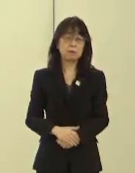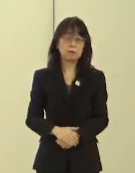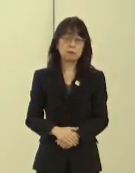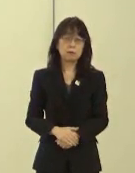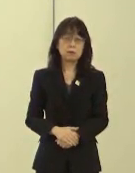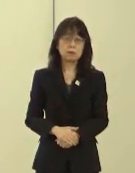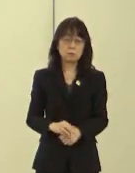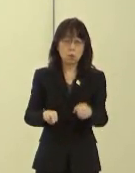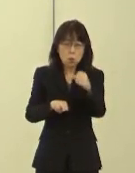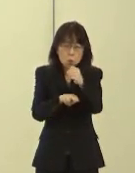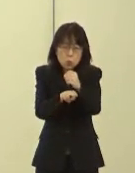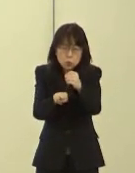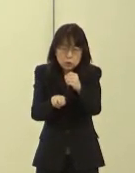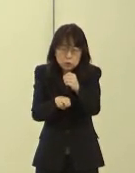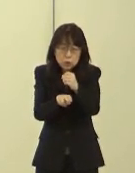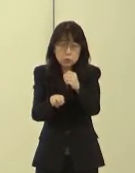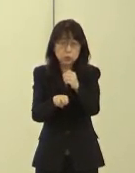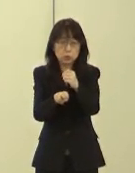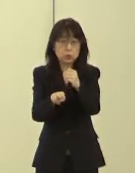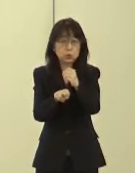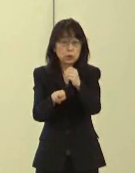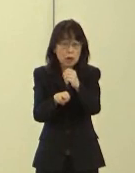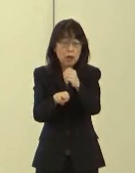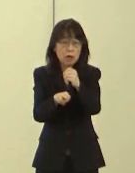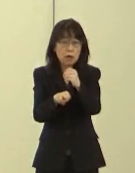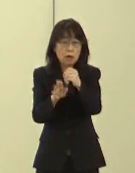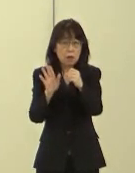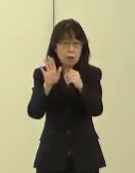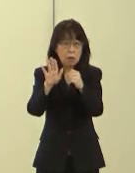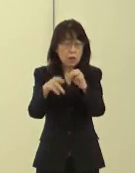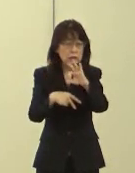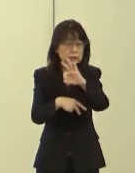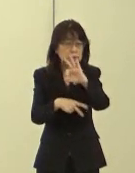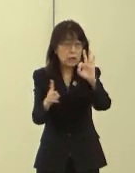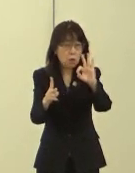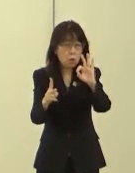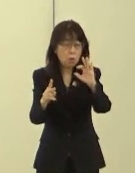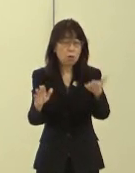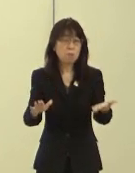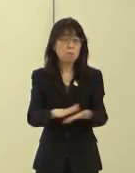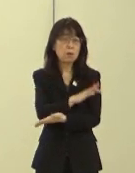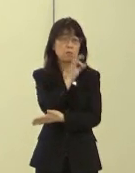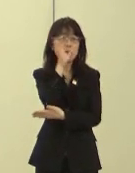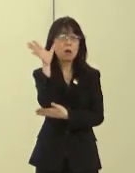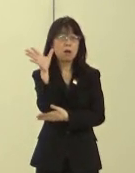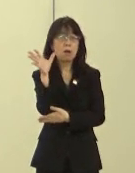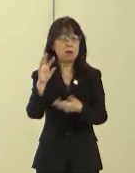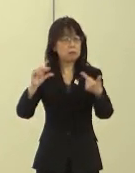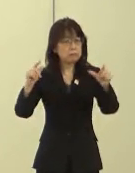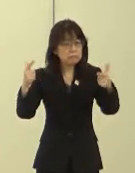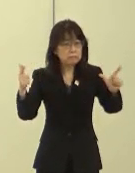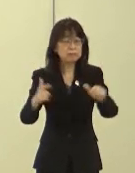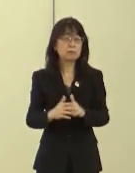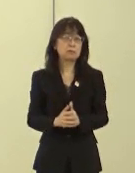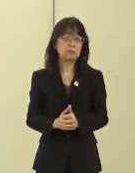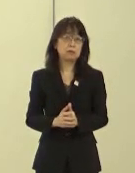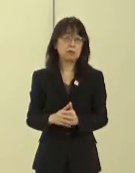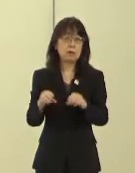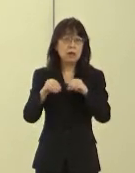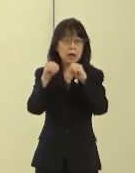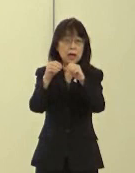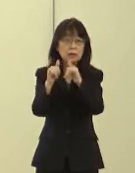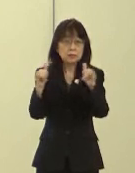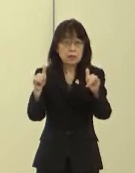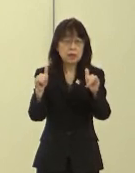のウイルスがゼロという状況になったわけでありません。そういう意味では感染リス